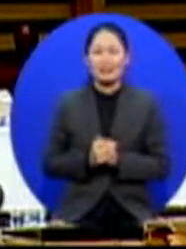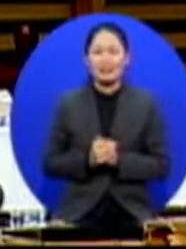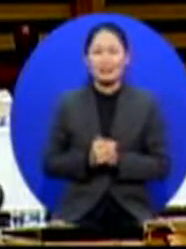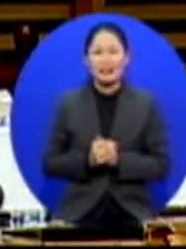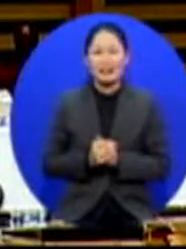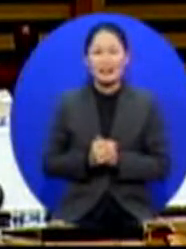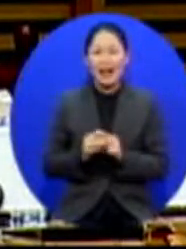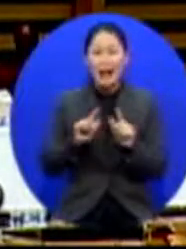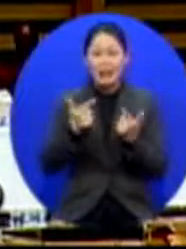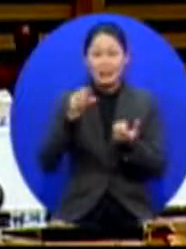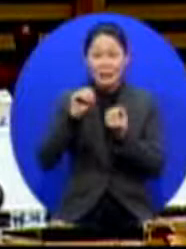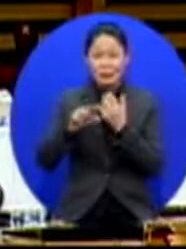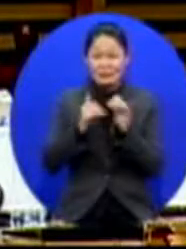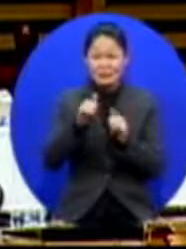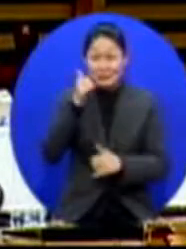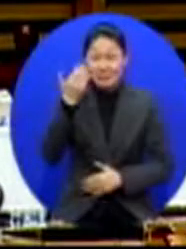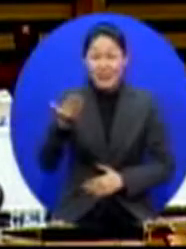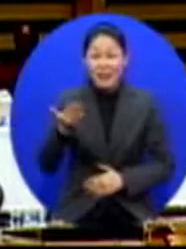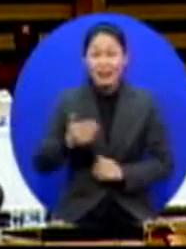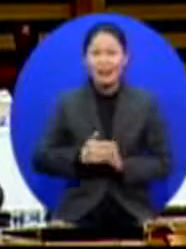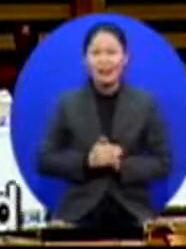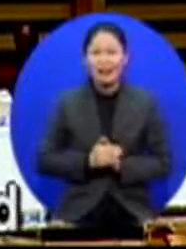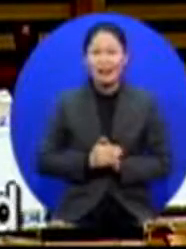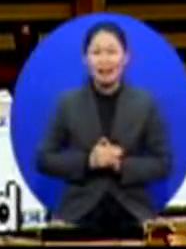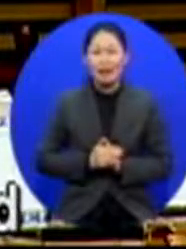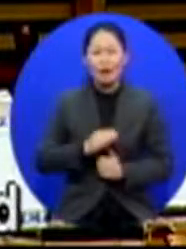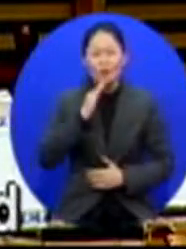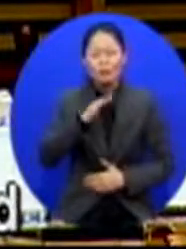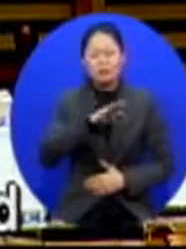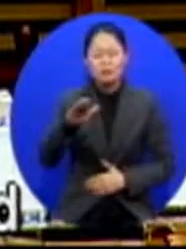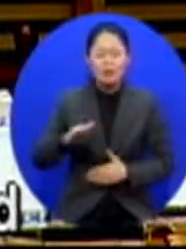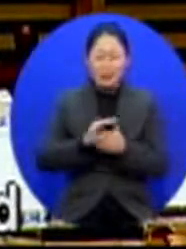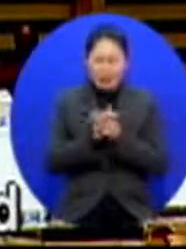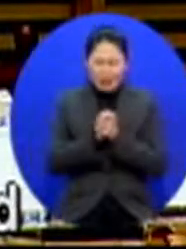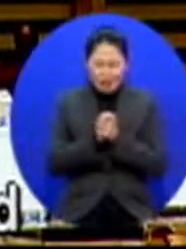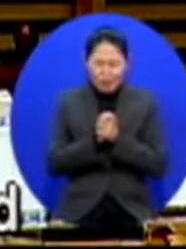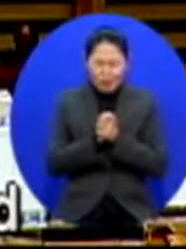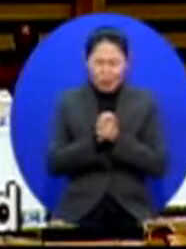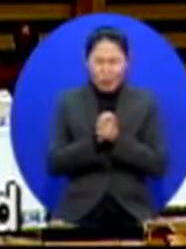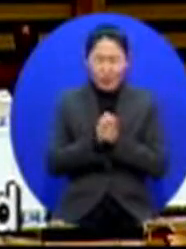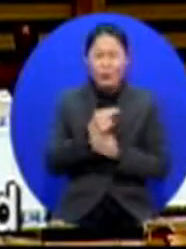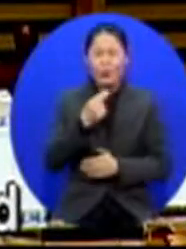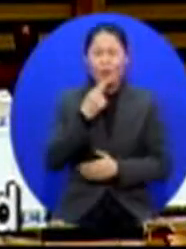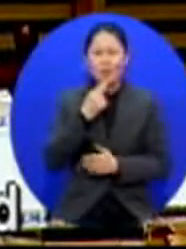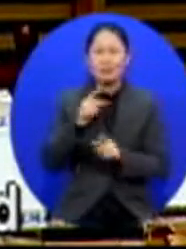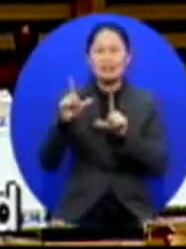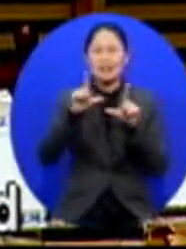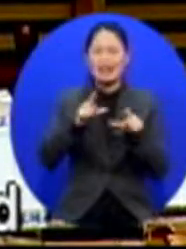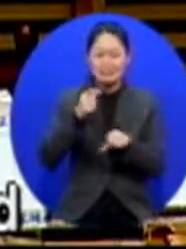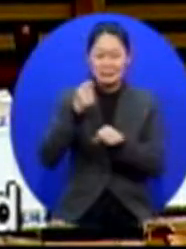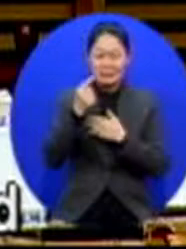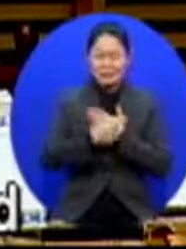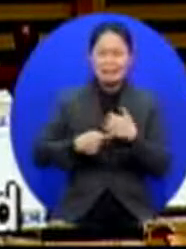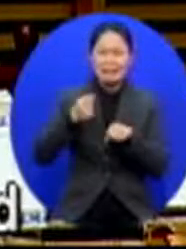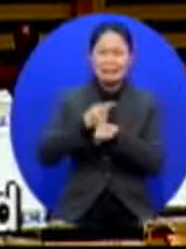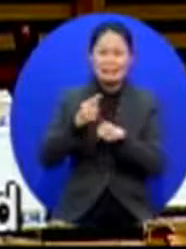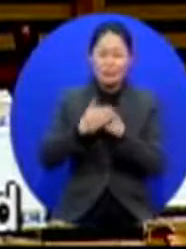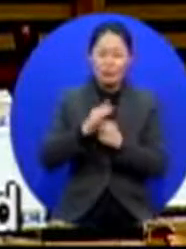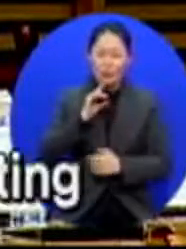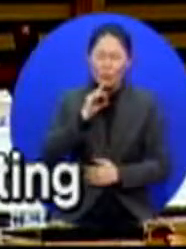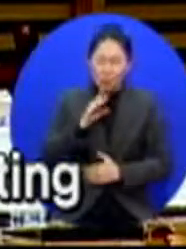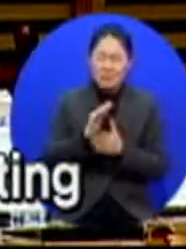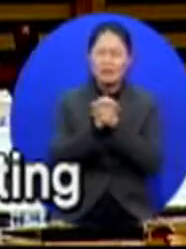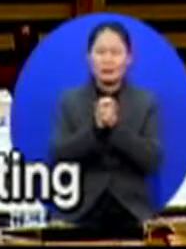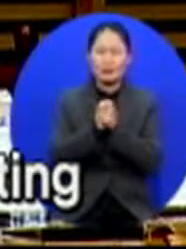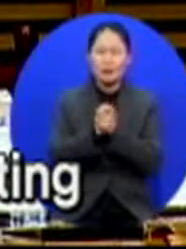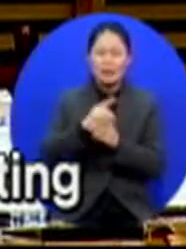아니라고 할 사람이 있습니까 원아 우리가 기도를 안 하고 사는 체질이라 오직 기도 재밌기도